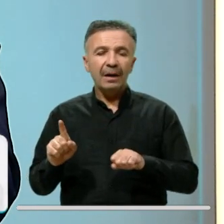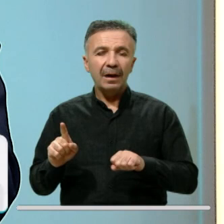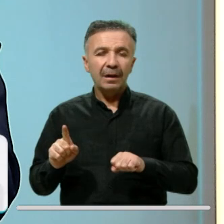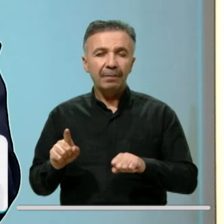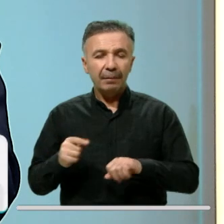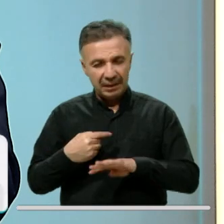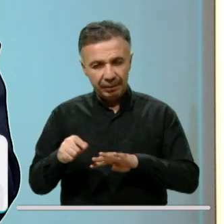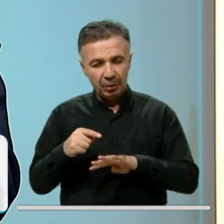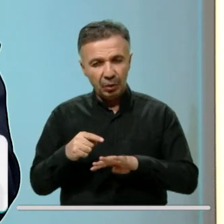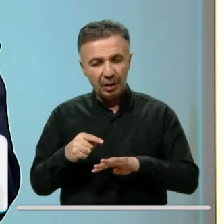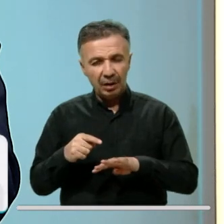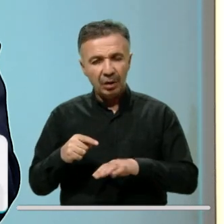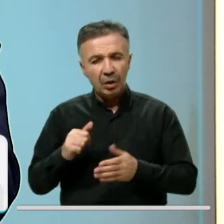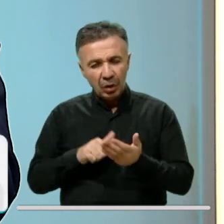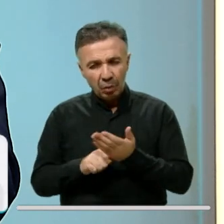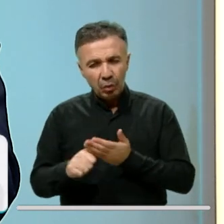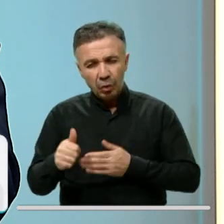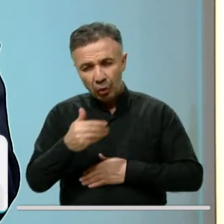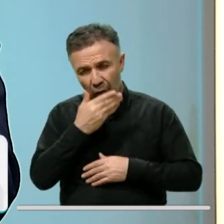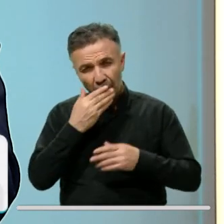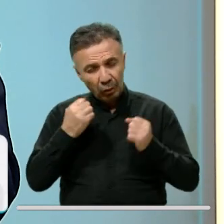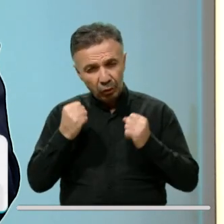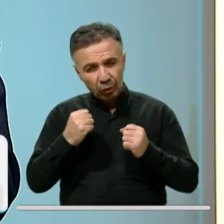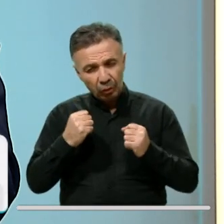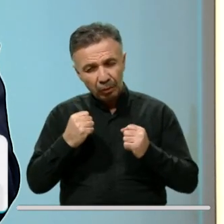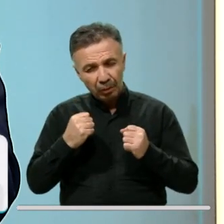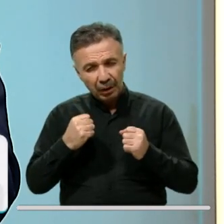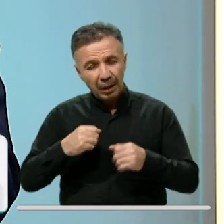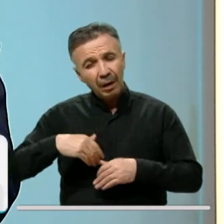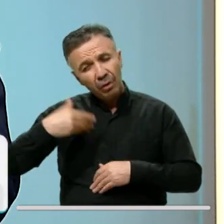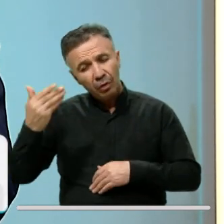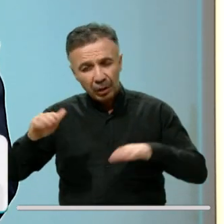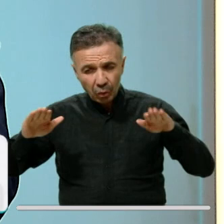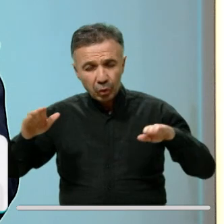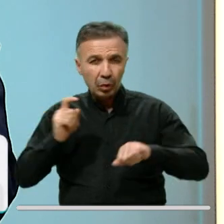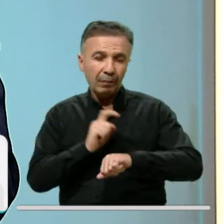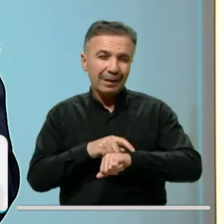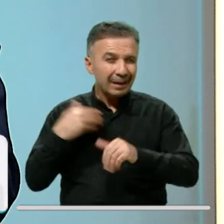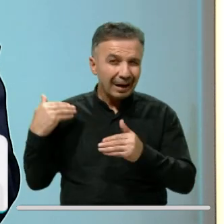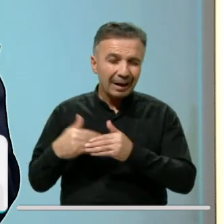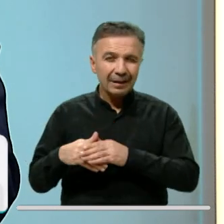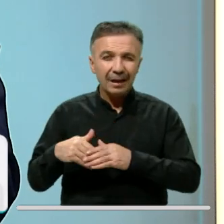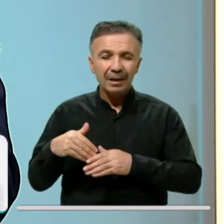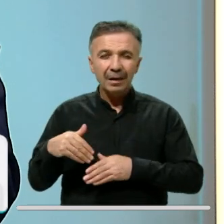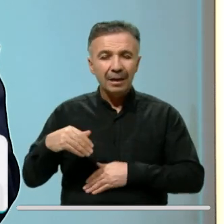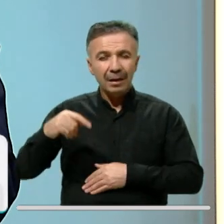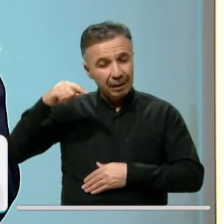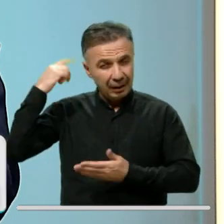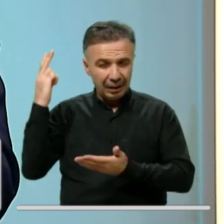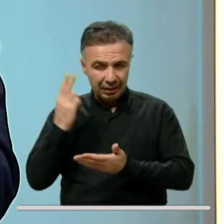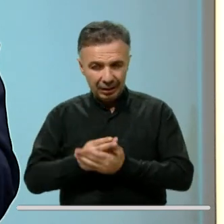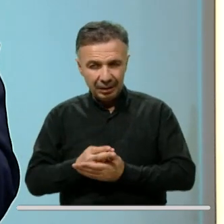oruçlara, nafile oruçlara daha sonra da niyet edilebilir kaba kuşluk zamanına kadar. Ama onun dışındaki bütün